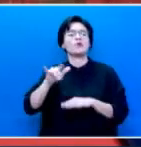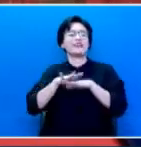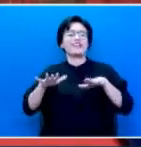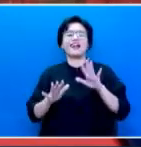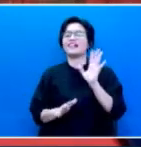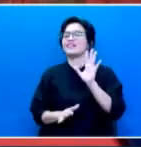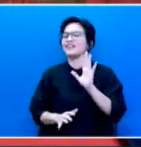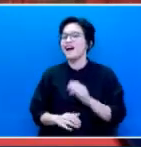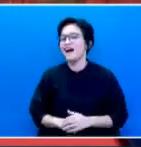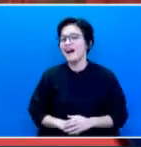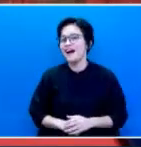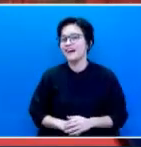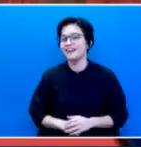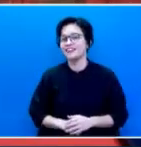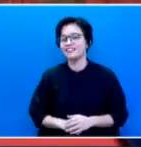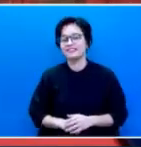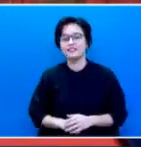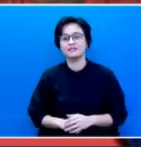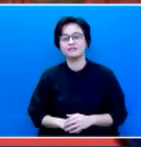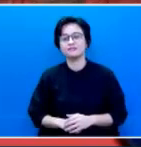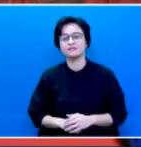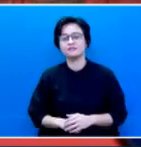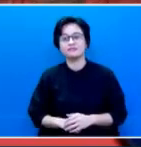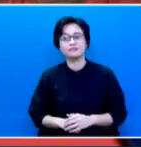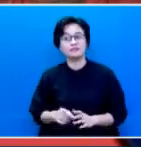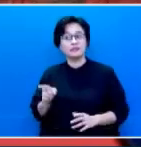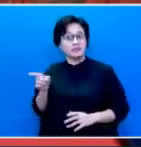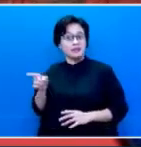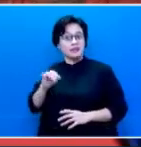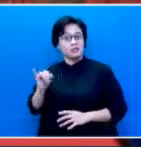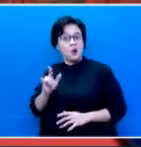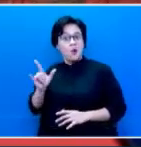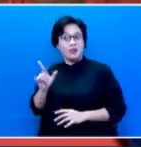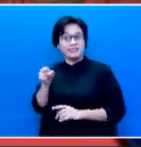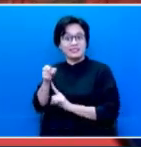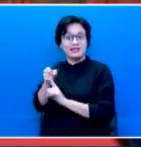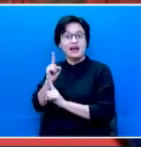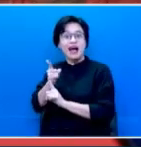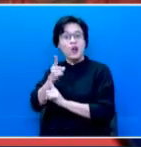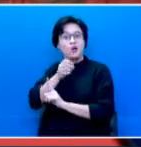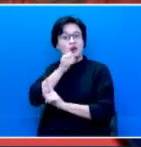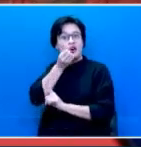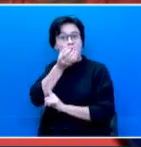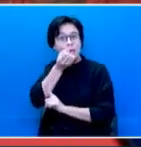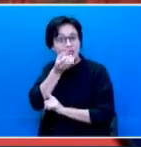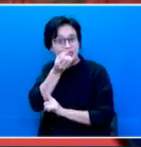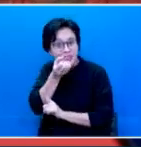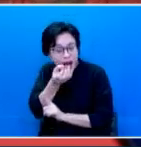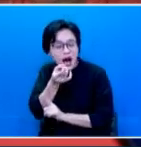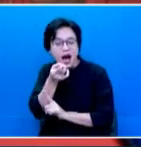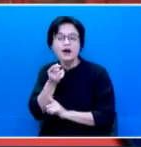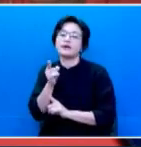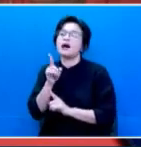apa namanya Apa namanya kalau beliau berkomentar mungkin itu akan makin terbuka perangnya gitu